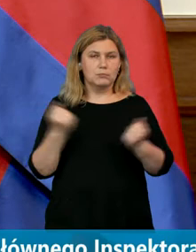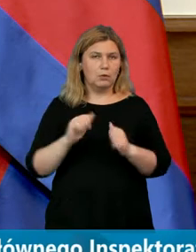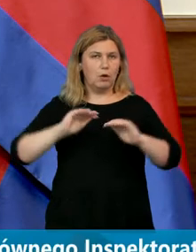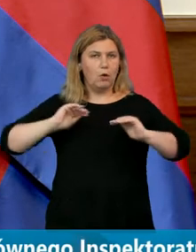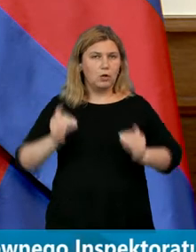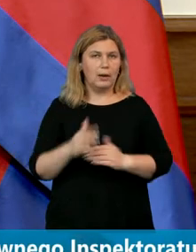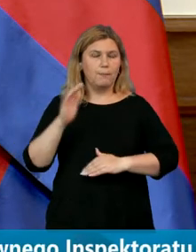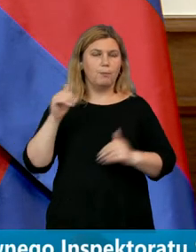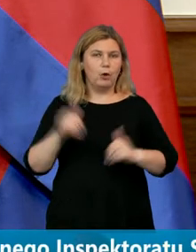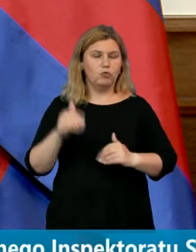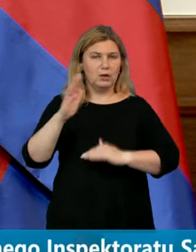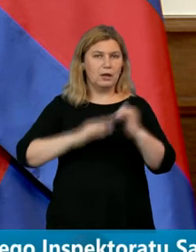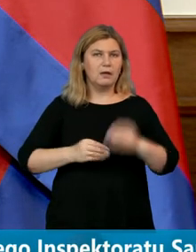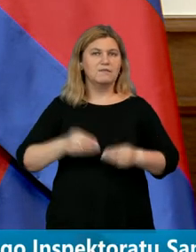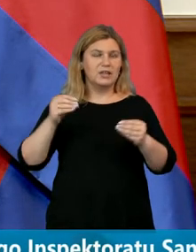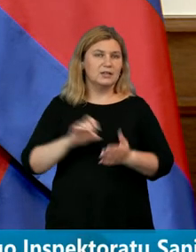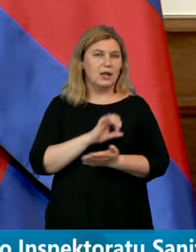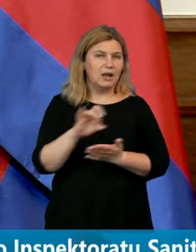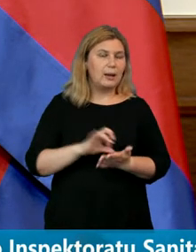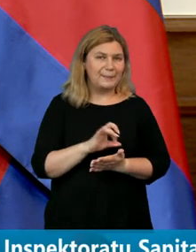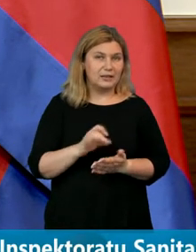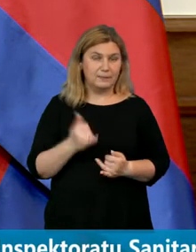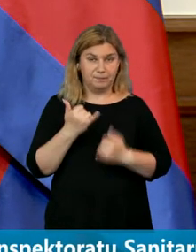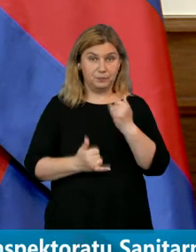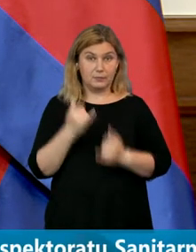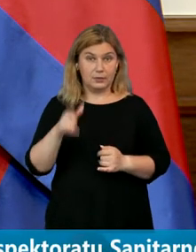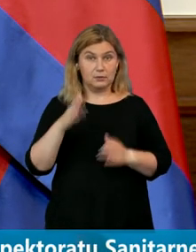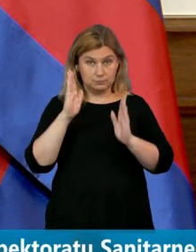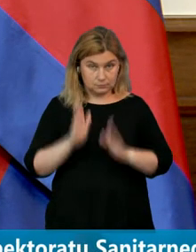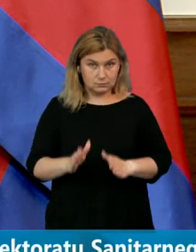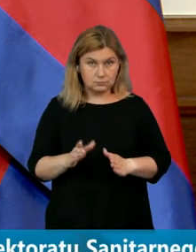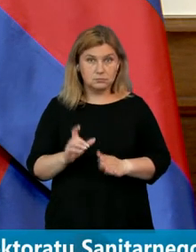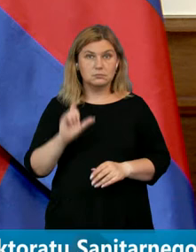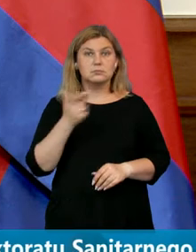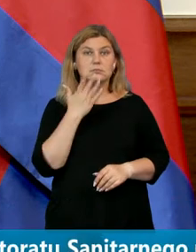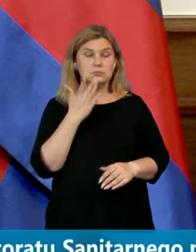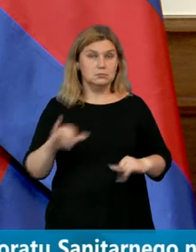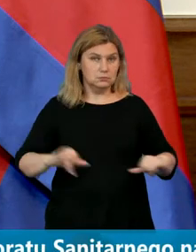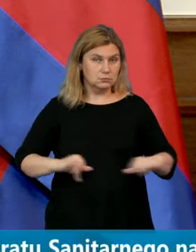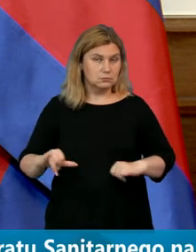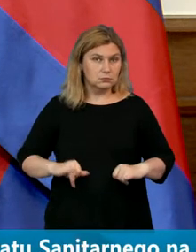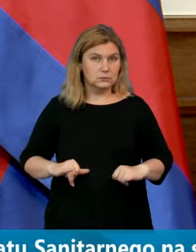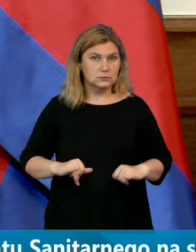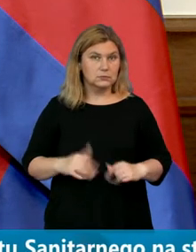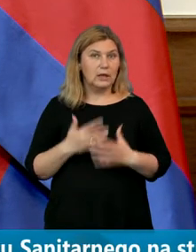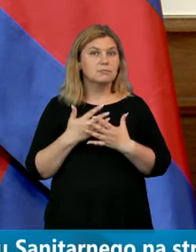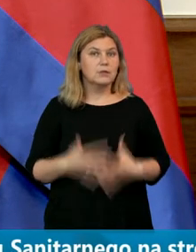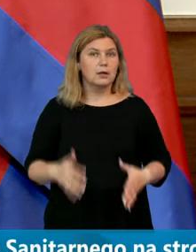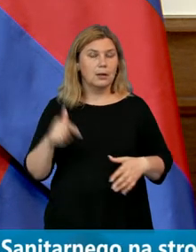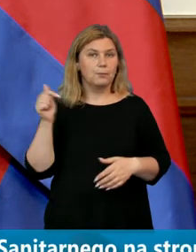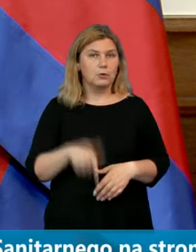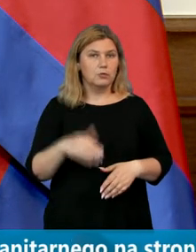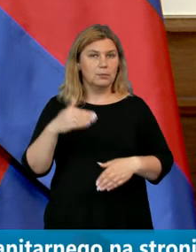inwestycyjne gmin, więc na dziś, jeśli wejdzie w życie według tego, o czym mówi rząd, niestety będziemy musieli